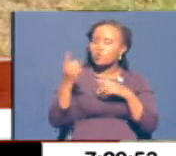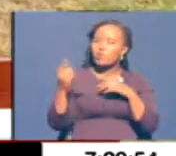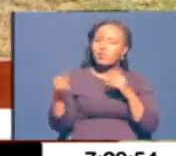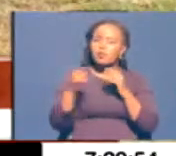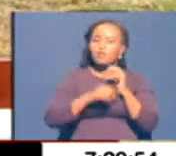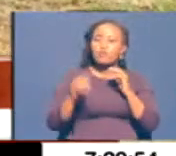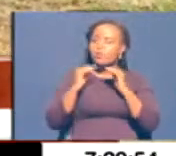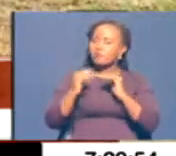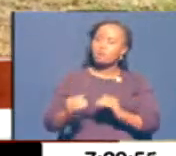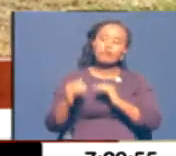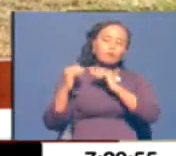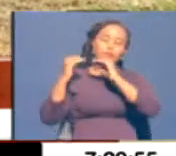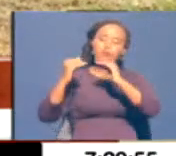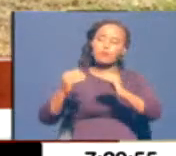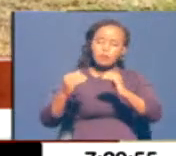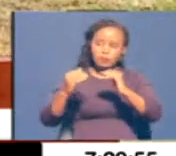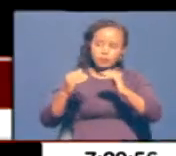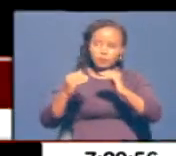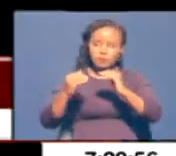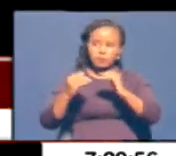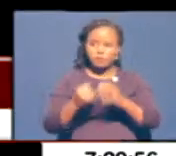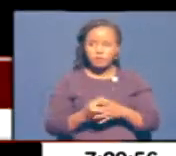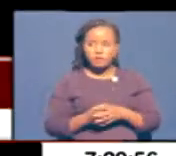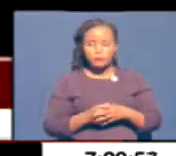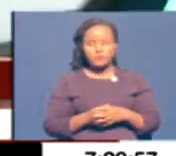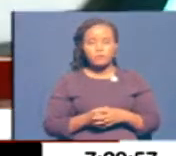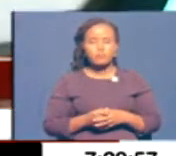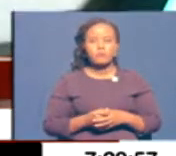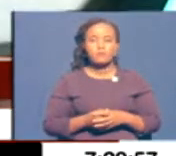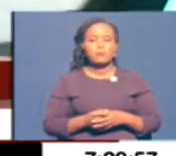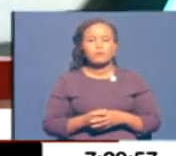stage ya pili. 2019 SportPesa.